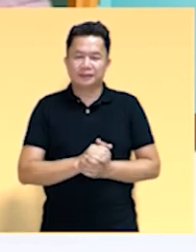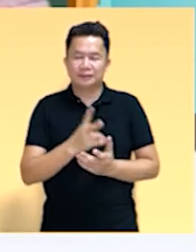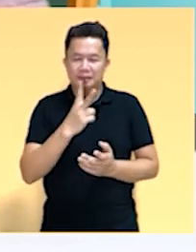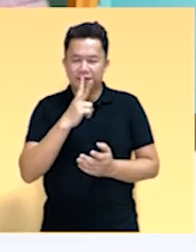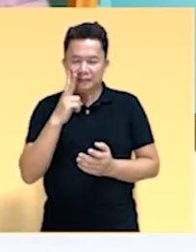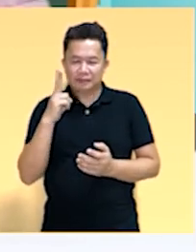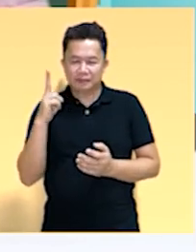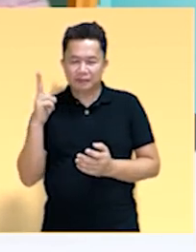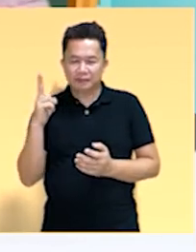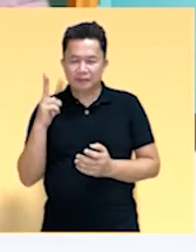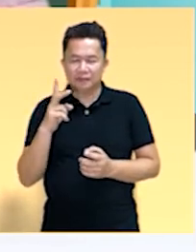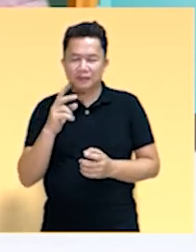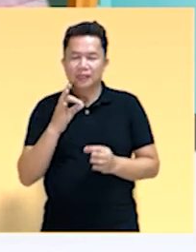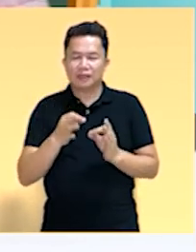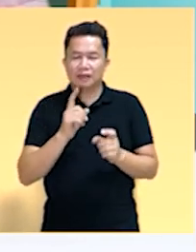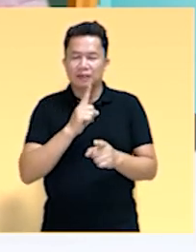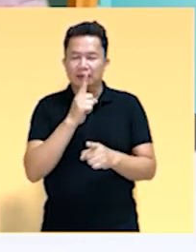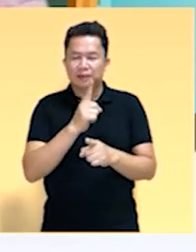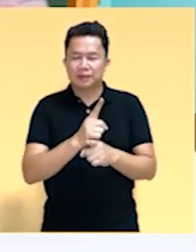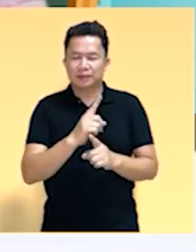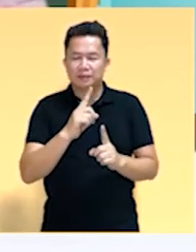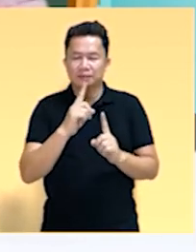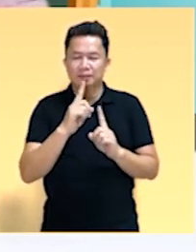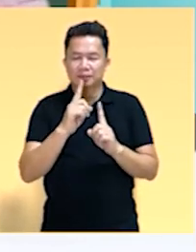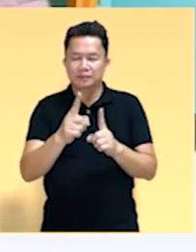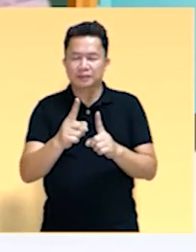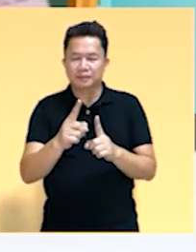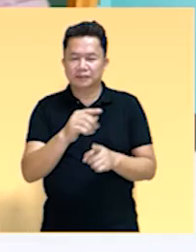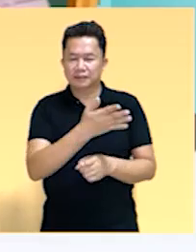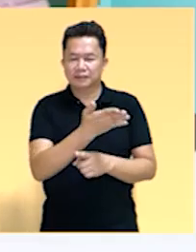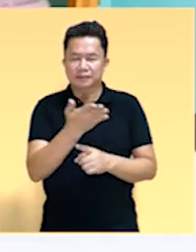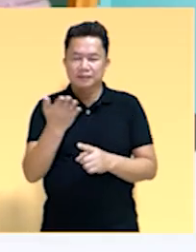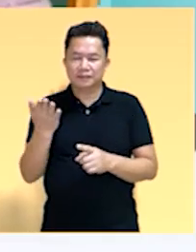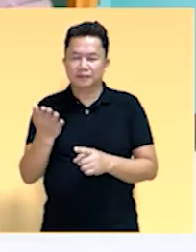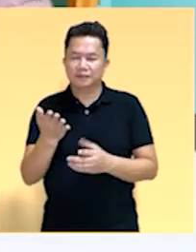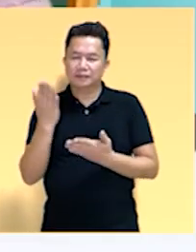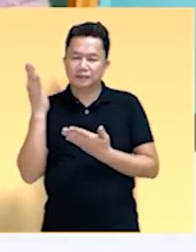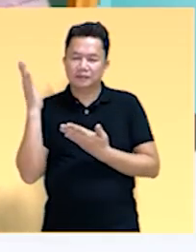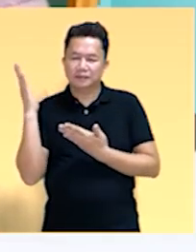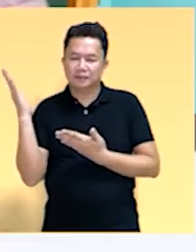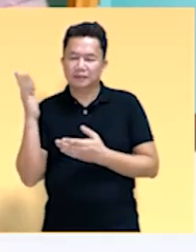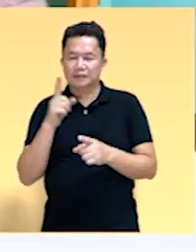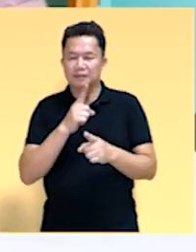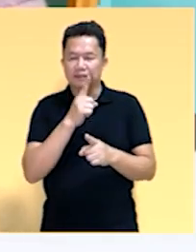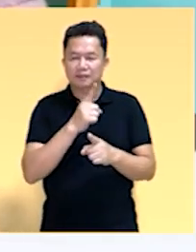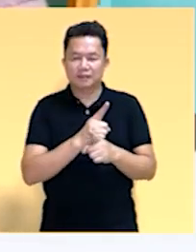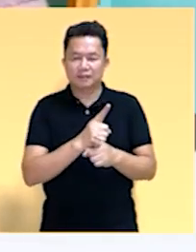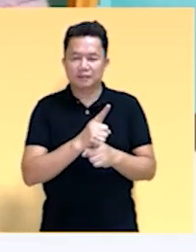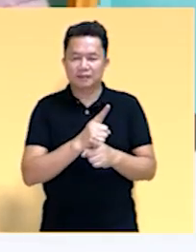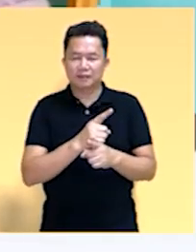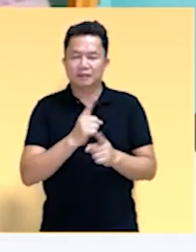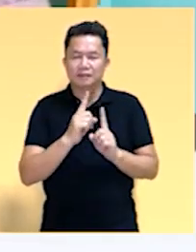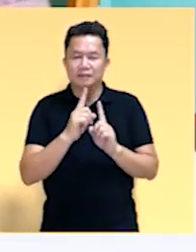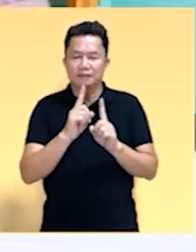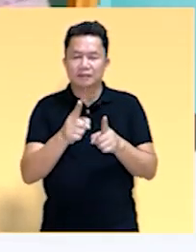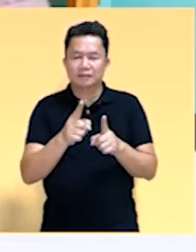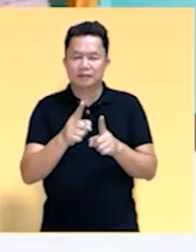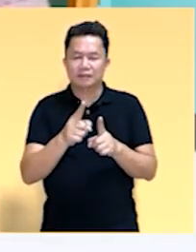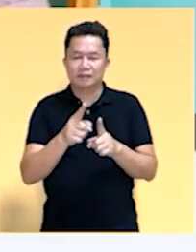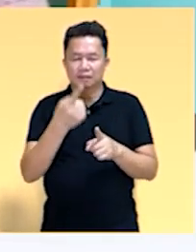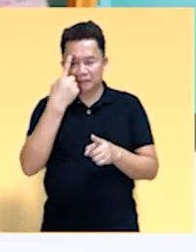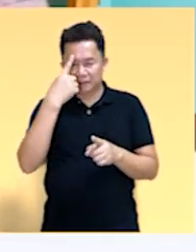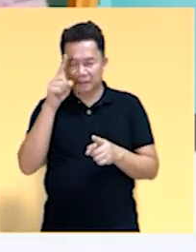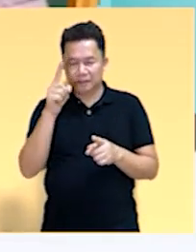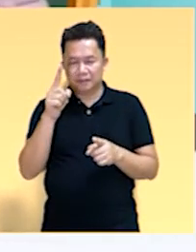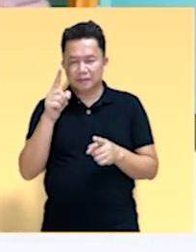Tignan na natin kung wasto ang mga sagot ninyo. Narito ang mga tamang sagot. Para sa